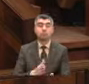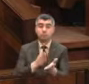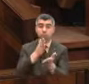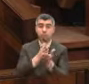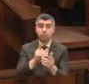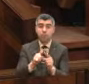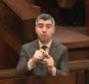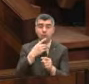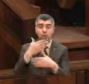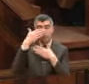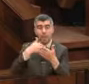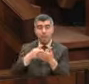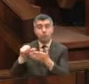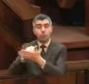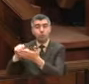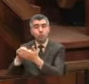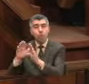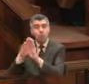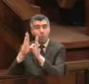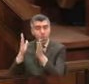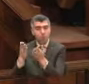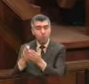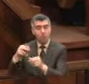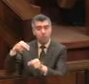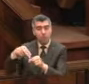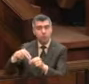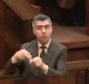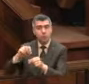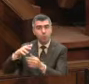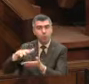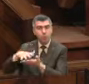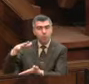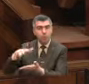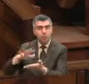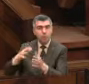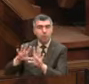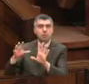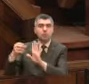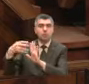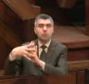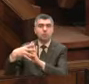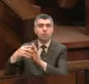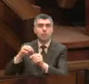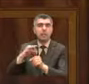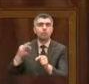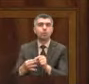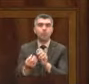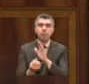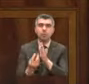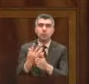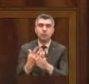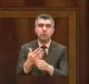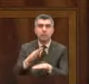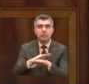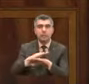بلد يستورد كل احتياجاته من النفط والغاز إلى منتج كبير للطاقة المتجددة، مما جعل السياسة المغربية